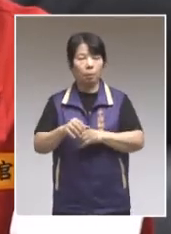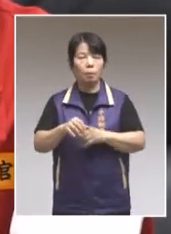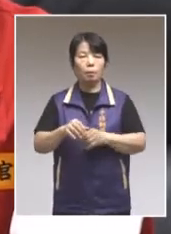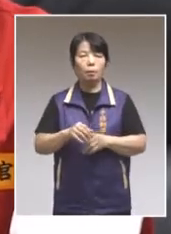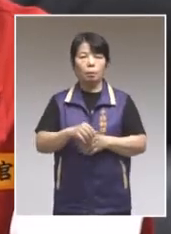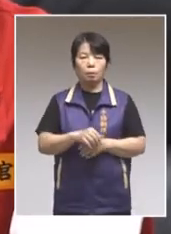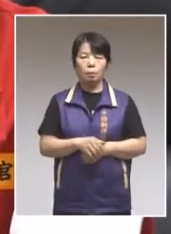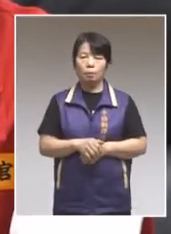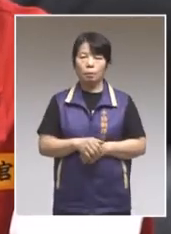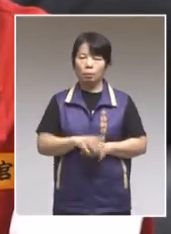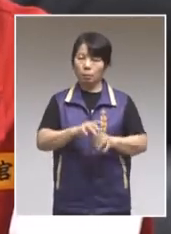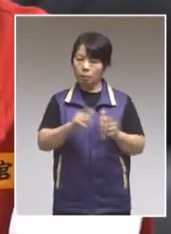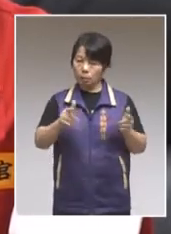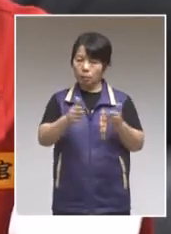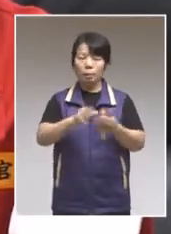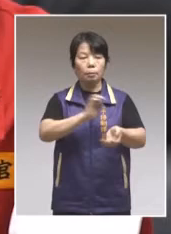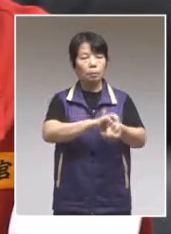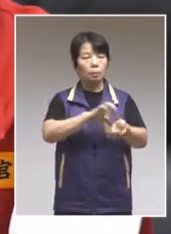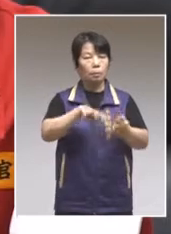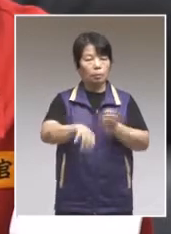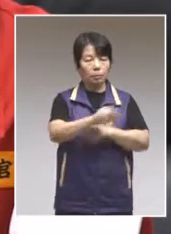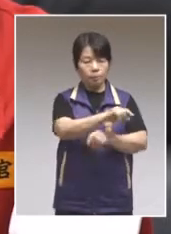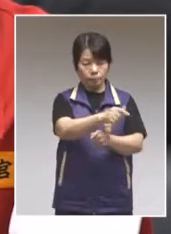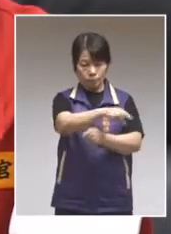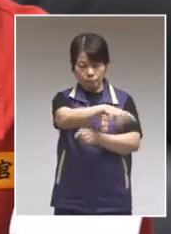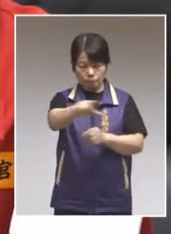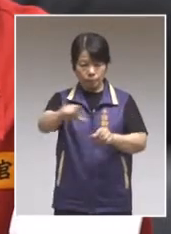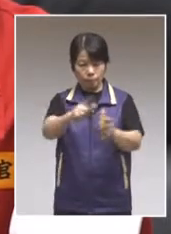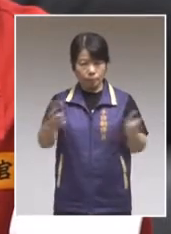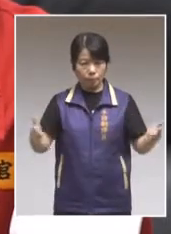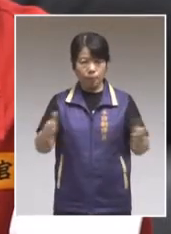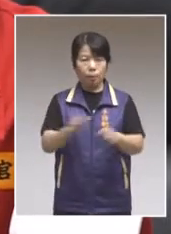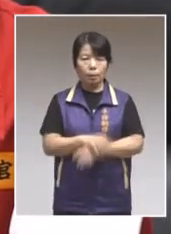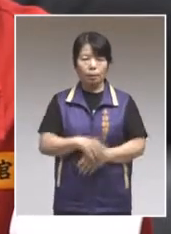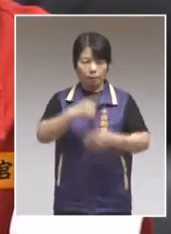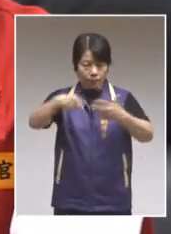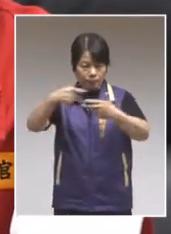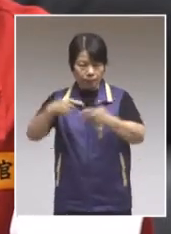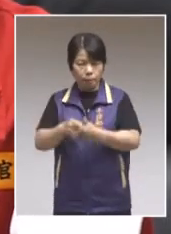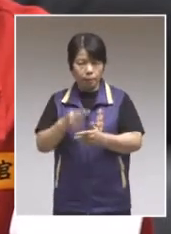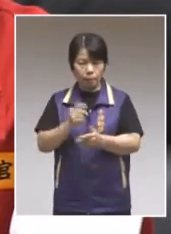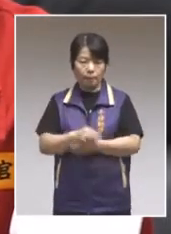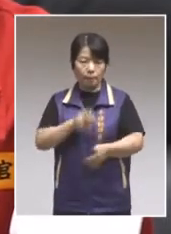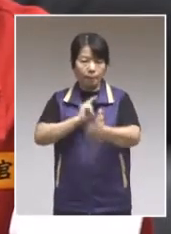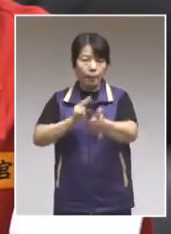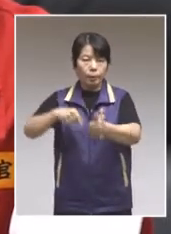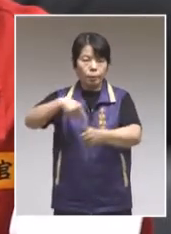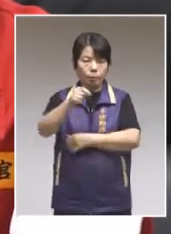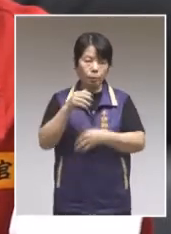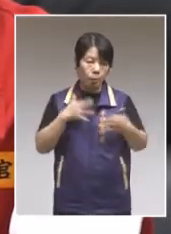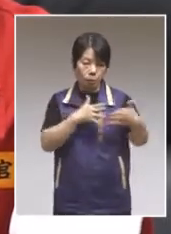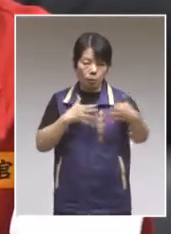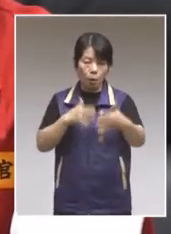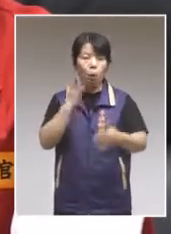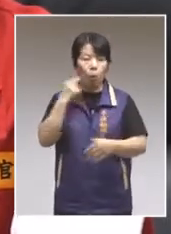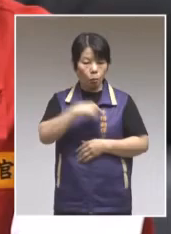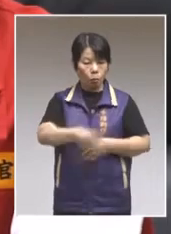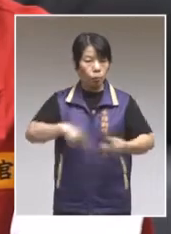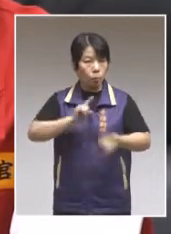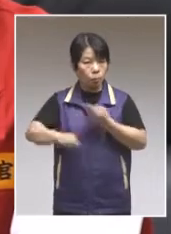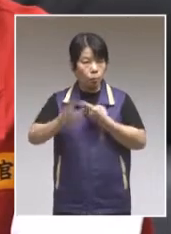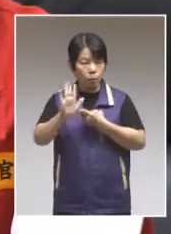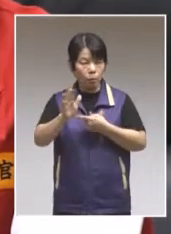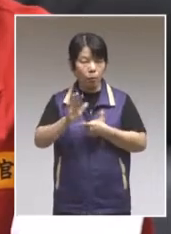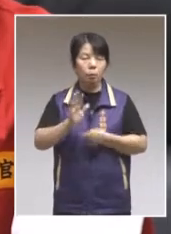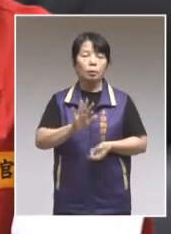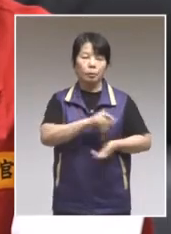拜托我们的这些医疗院所能够每周都派医师来问诊假如说有一些不适症状就应该尽速安排就